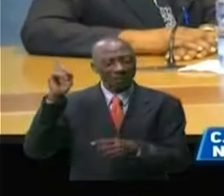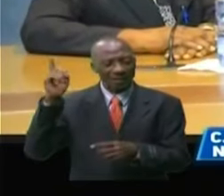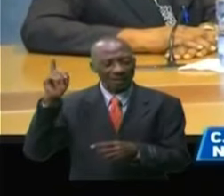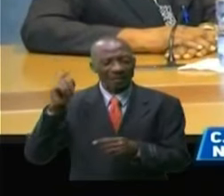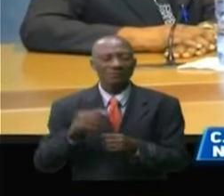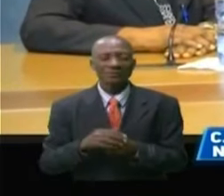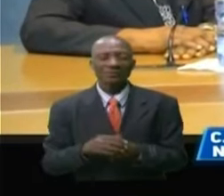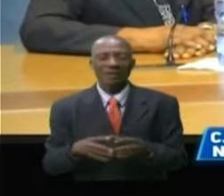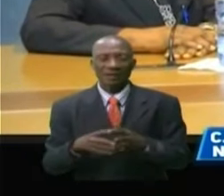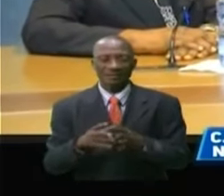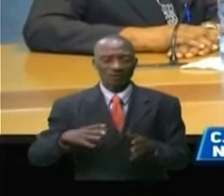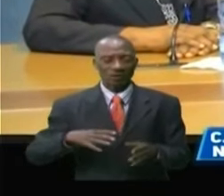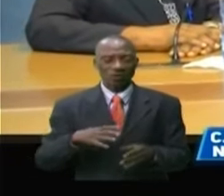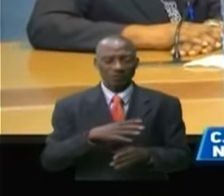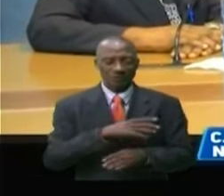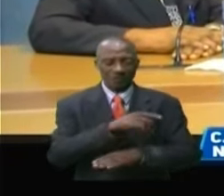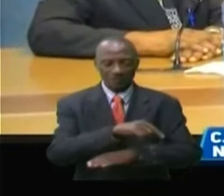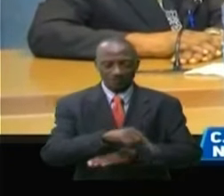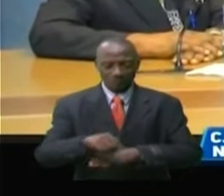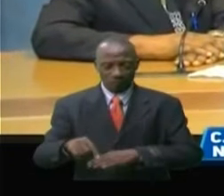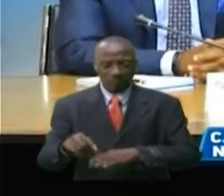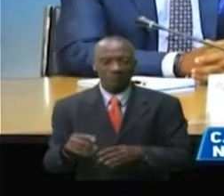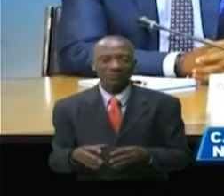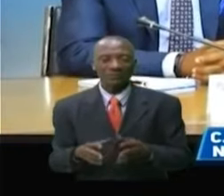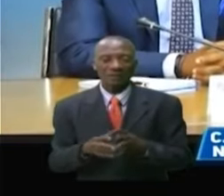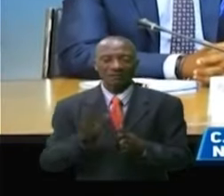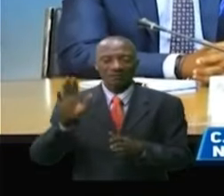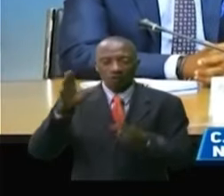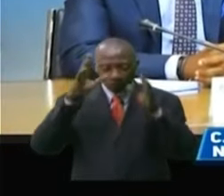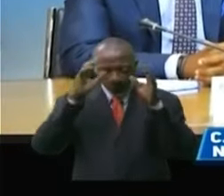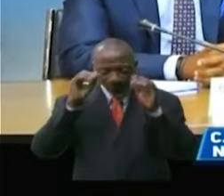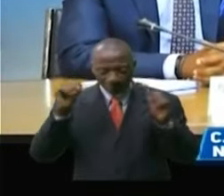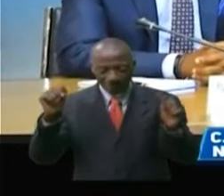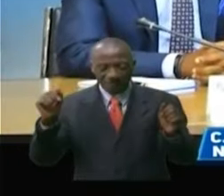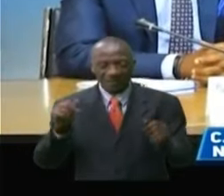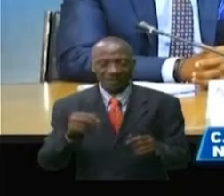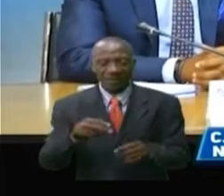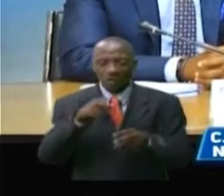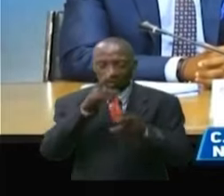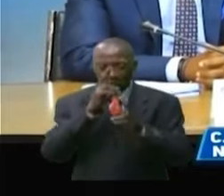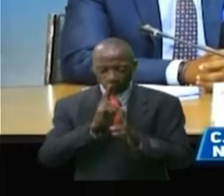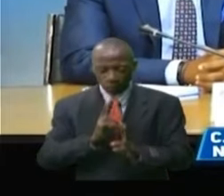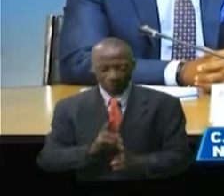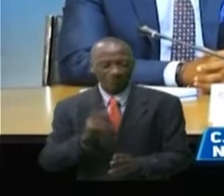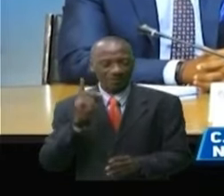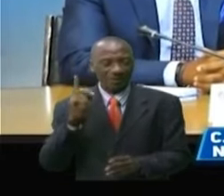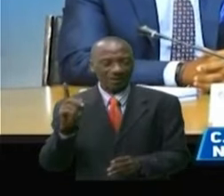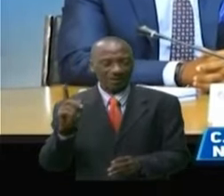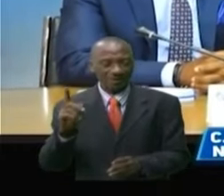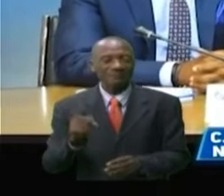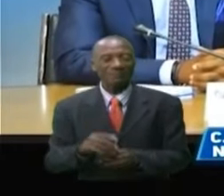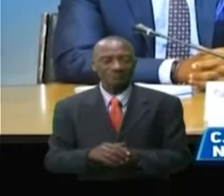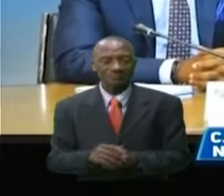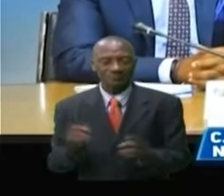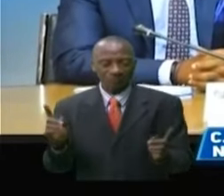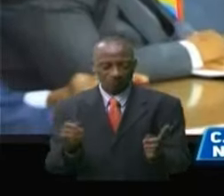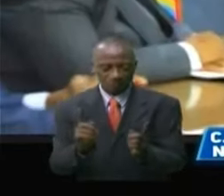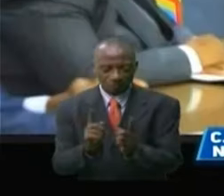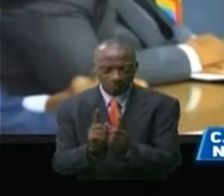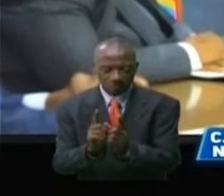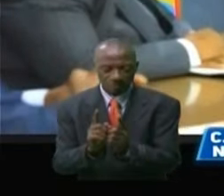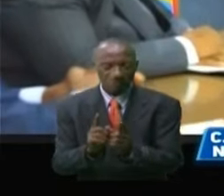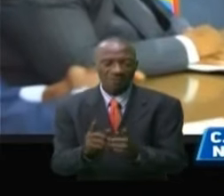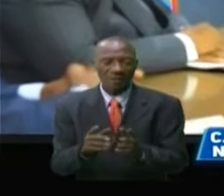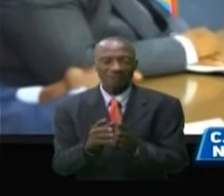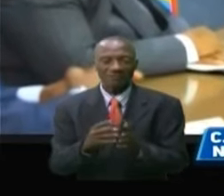et du comité de direction conduite par son président, l'honorable Yannick Lumbungroi, a été reçu en audience par